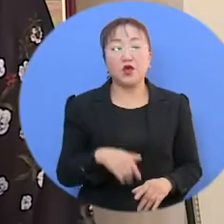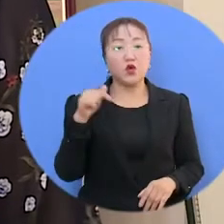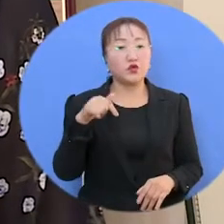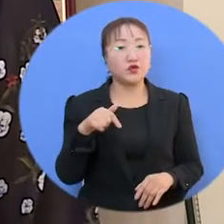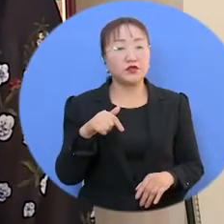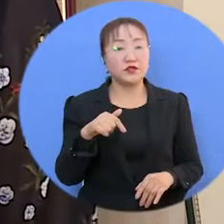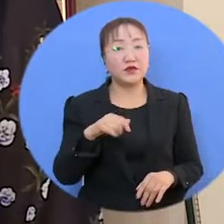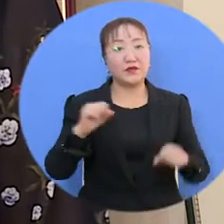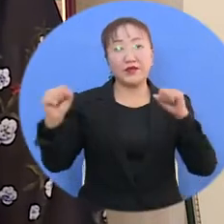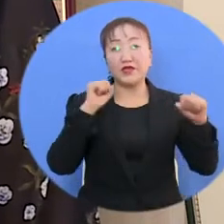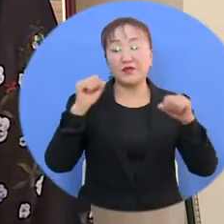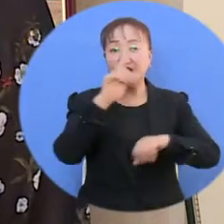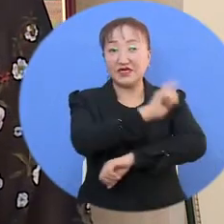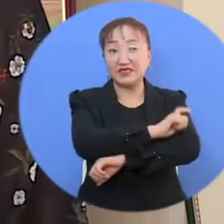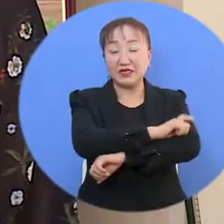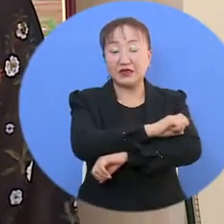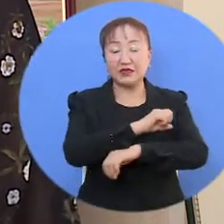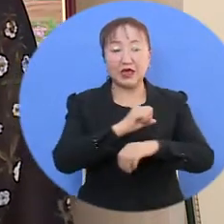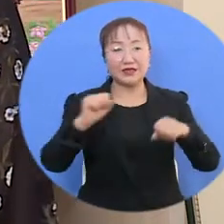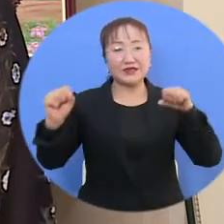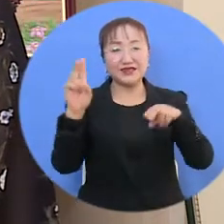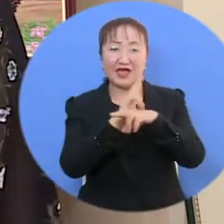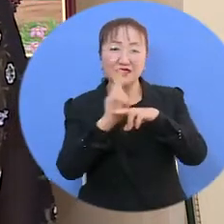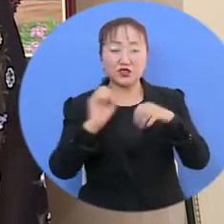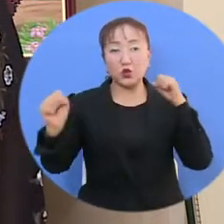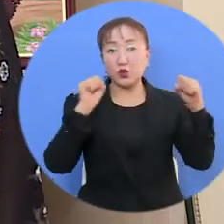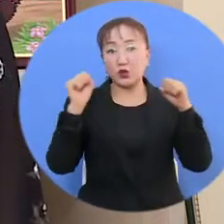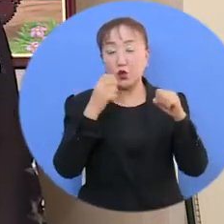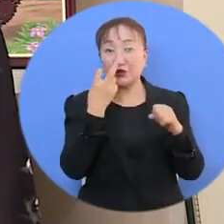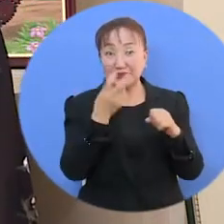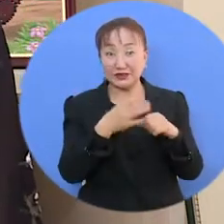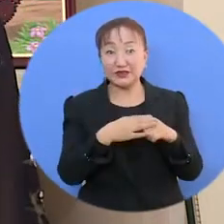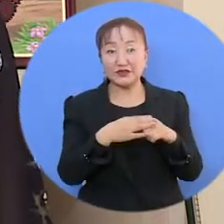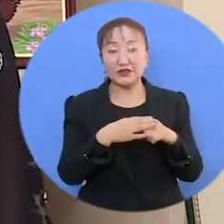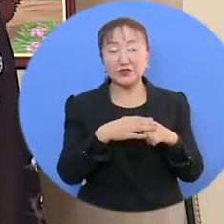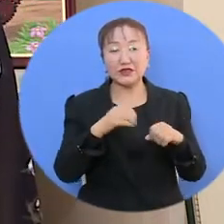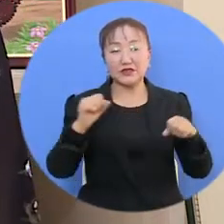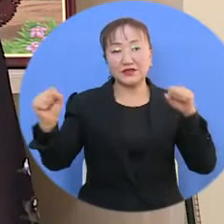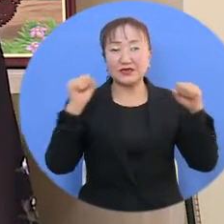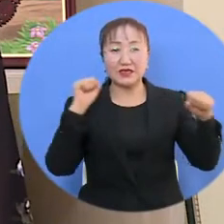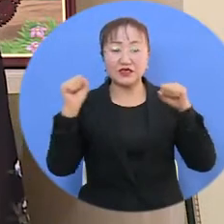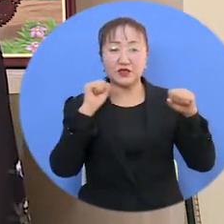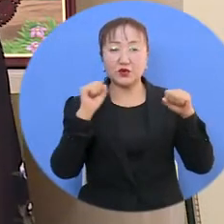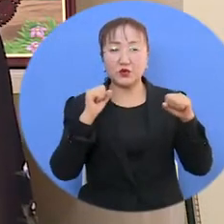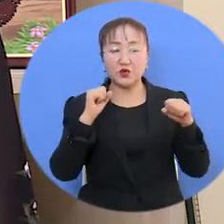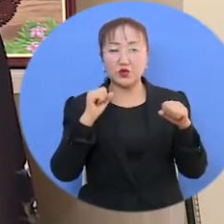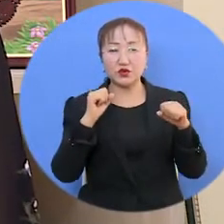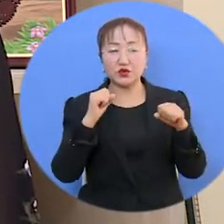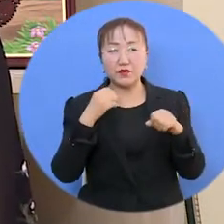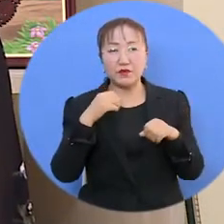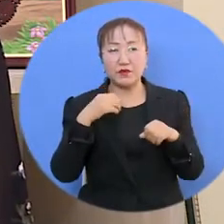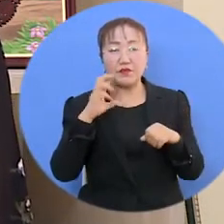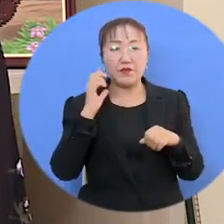Өнөөдөр биеийн тамирын хичээлээр дасгал хөдөлгөөний талаар үтсэн. А дасгал хөдөлгөөний явцад бие махбодоос ялгарх усны